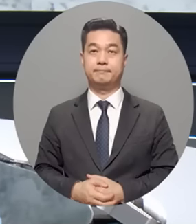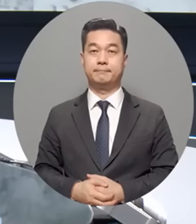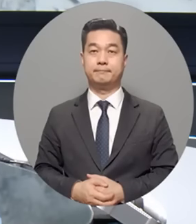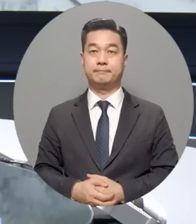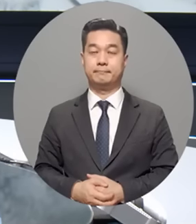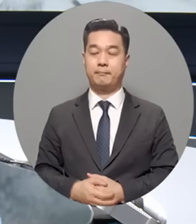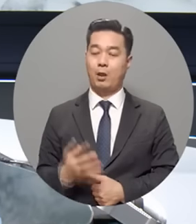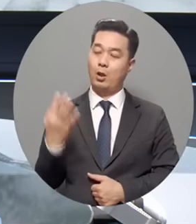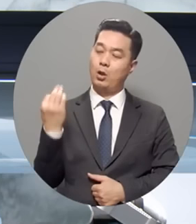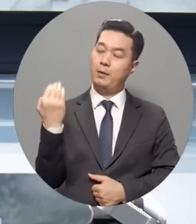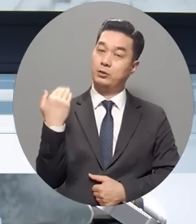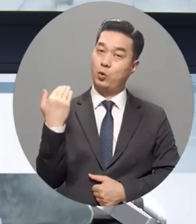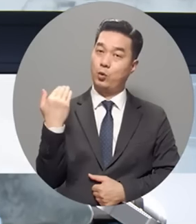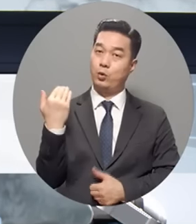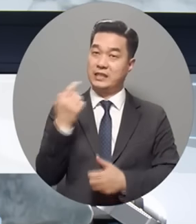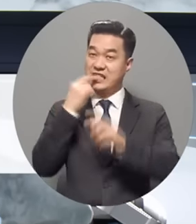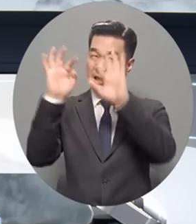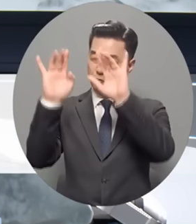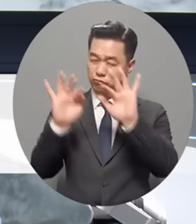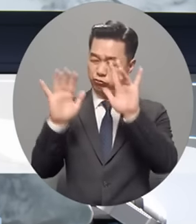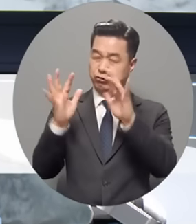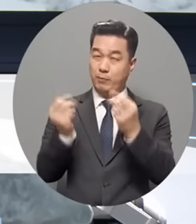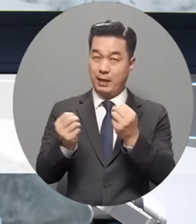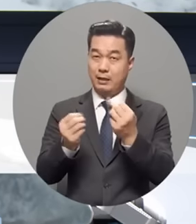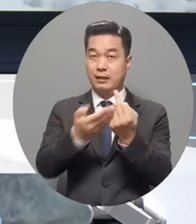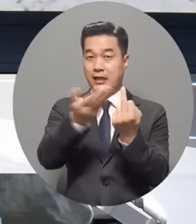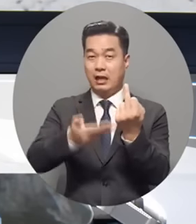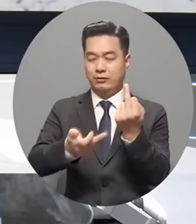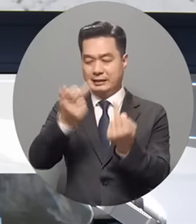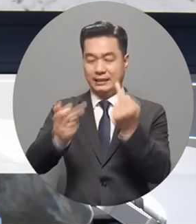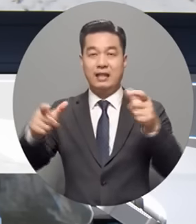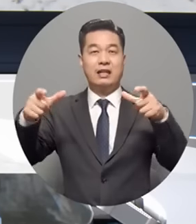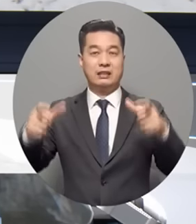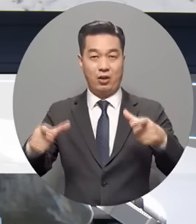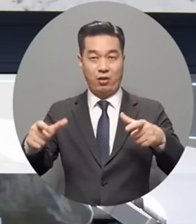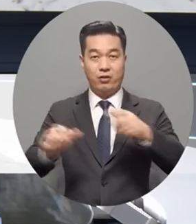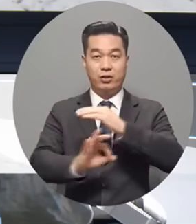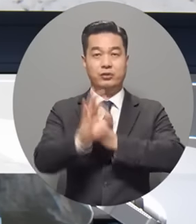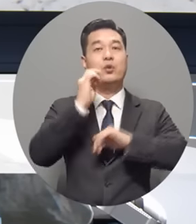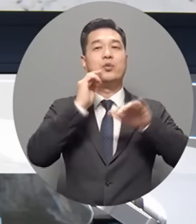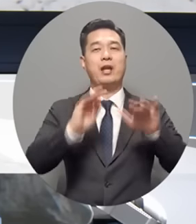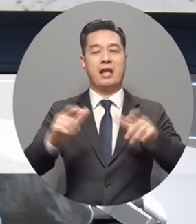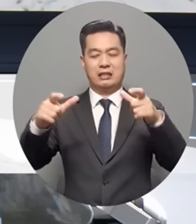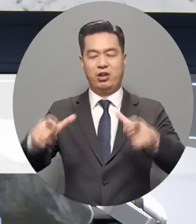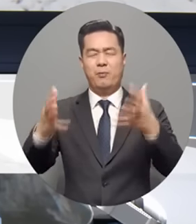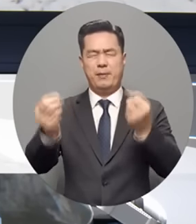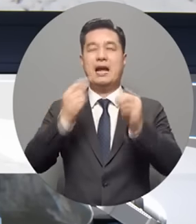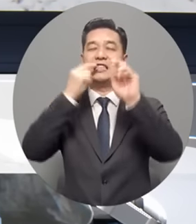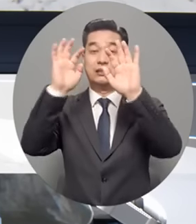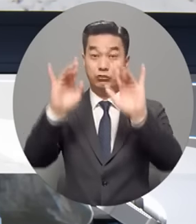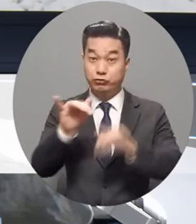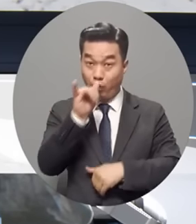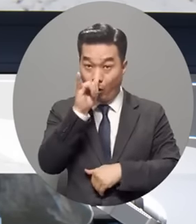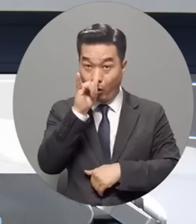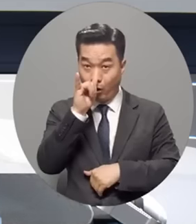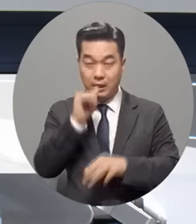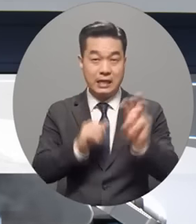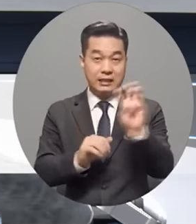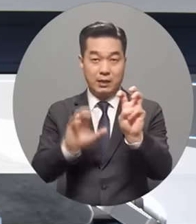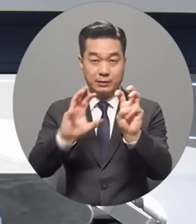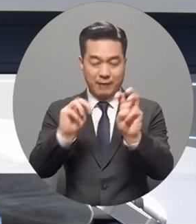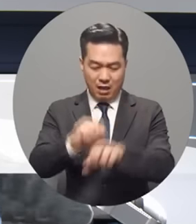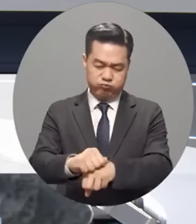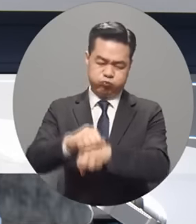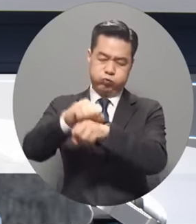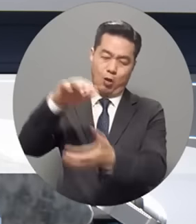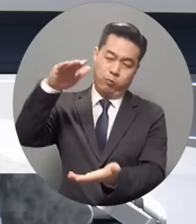네, 얼마 전에 많은 눈이 내렸던 강원 산간 지역, 동해안 지역에 특히 많은 눈이 내렸습니다. 벌써 30cm 넘게 쌓인